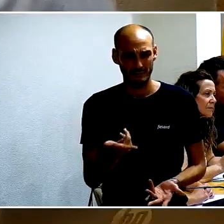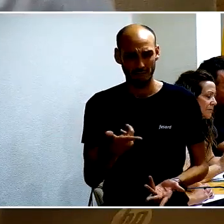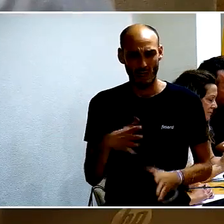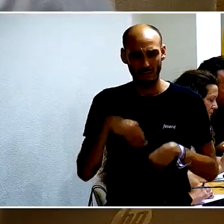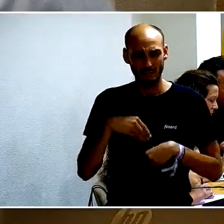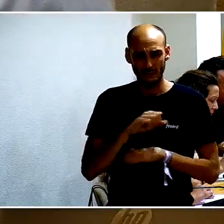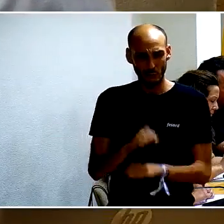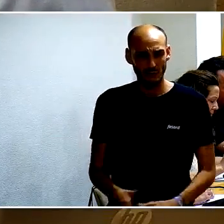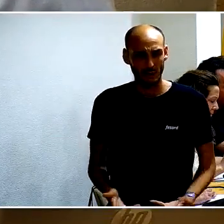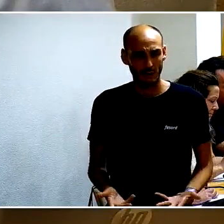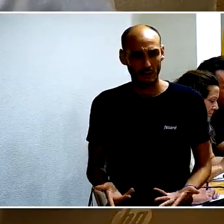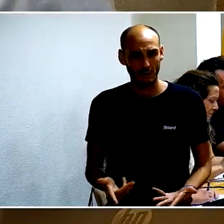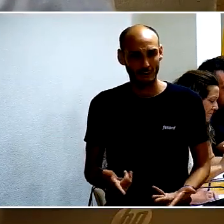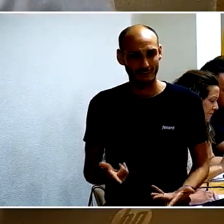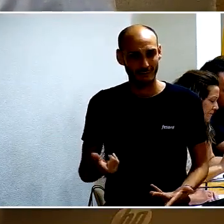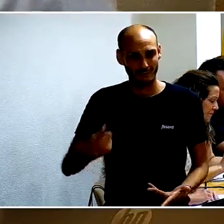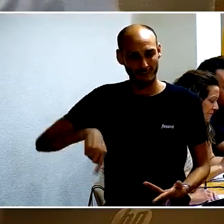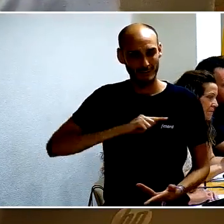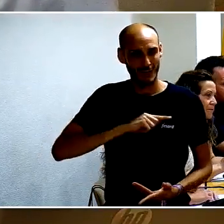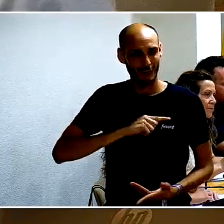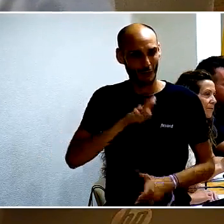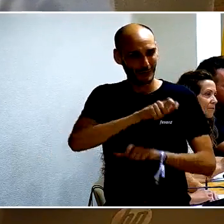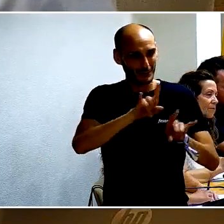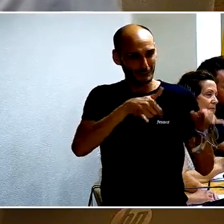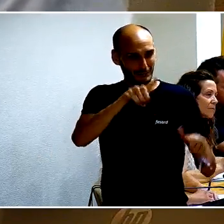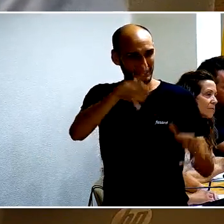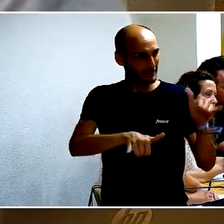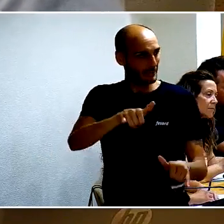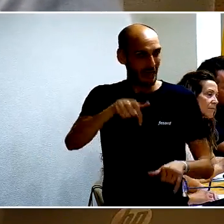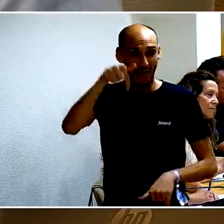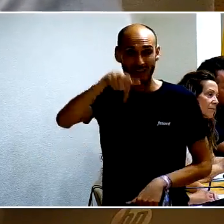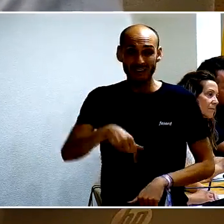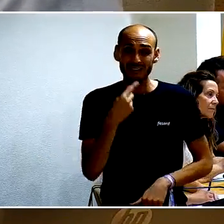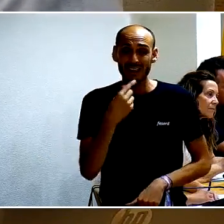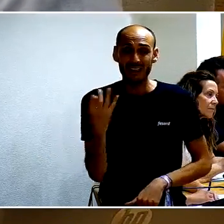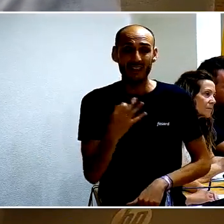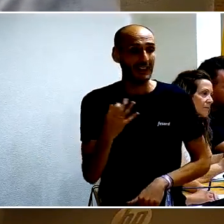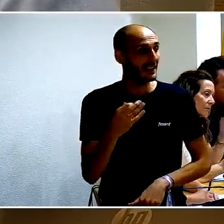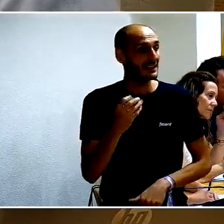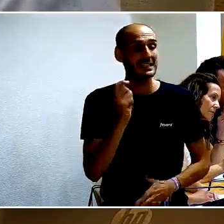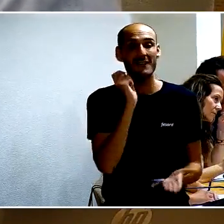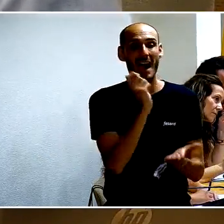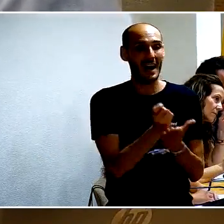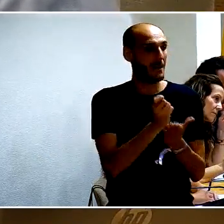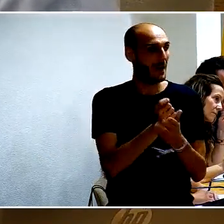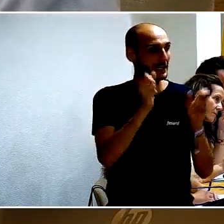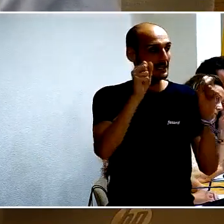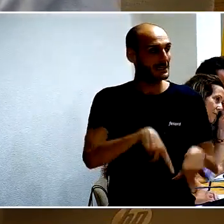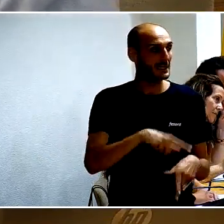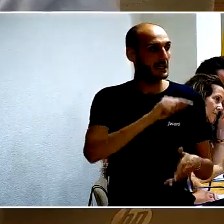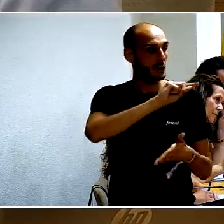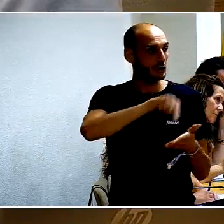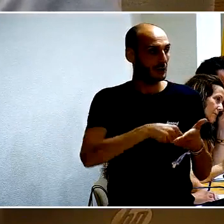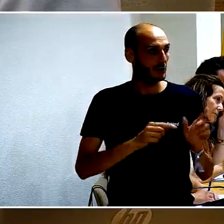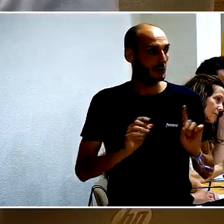me dona la sensació és que està manipulant a la gent. Així s'ha dit textualment i està gravat: se van a pagar sin contrato. Se van a pagar